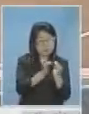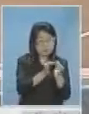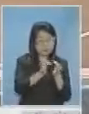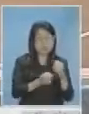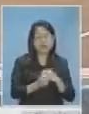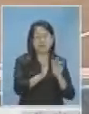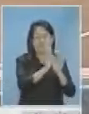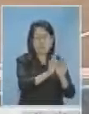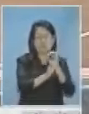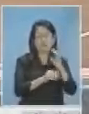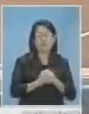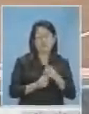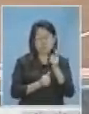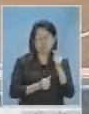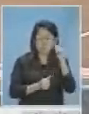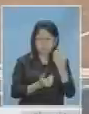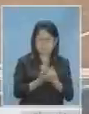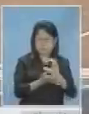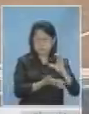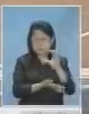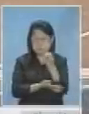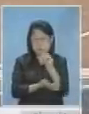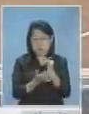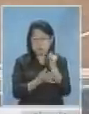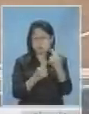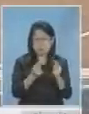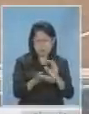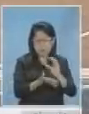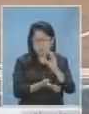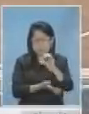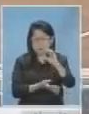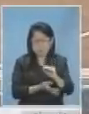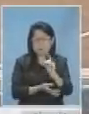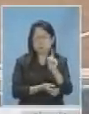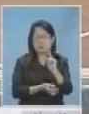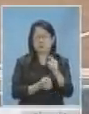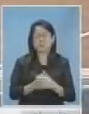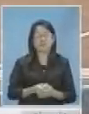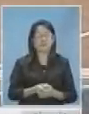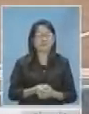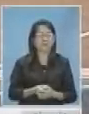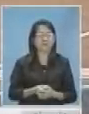ว่าเรื่องที่ท่านควรจะต้องใช้เงินให้มากท่านใช้น้อยครับอีกเรื่องนึงครับท่านประธานครับ